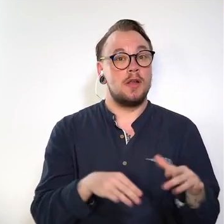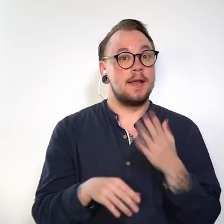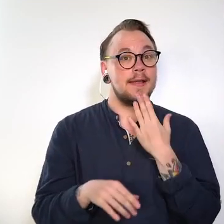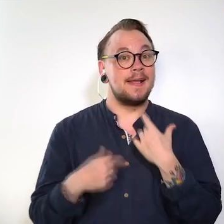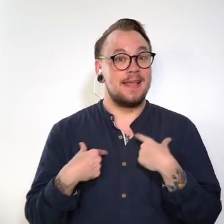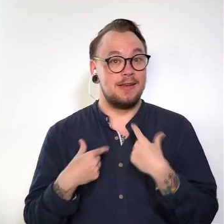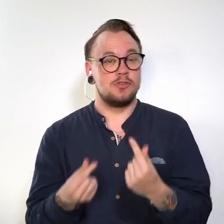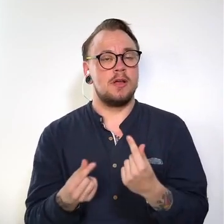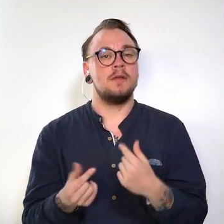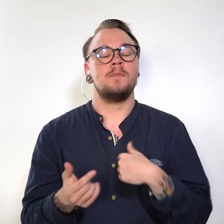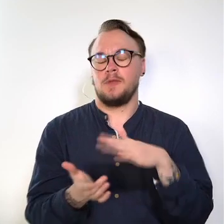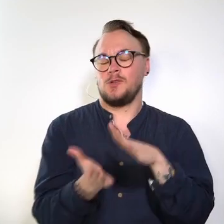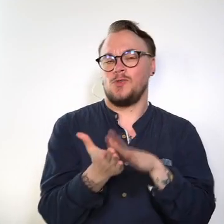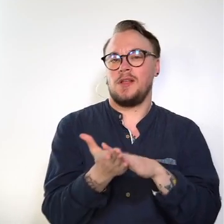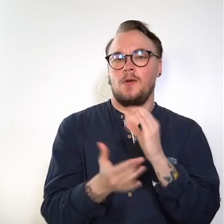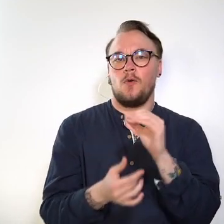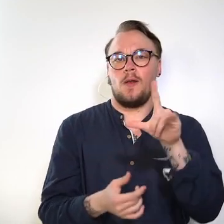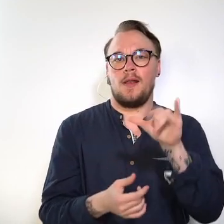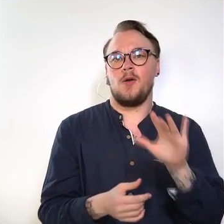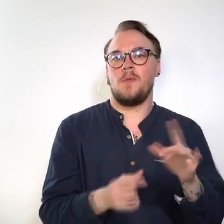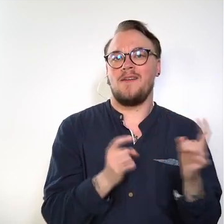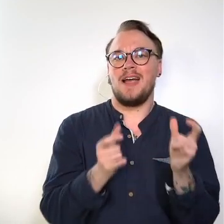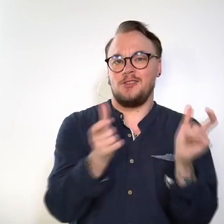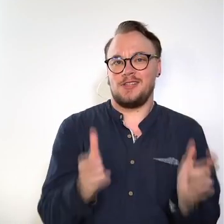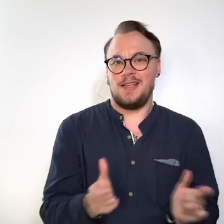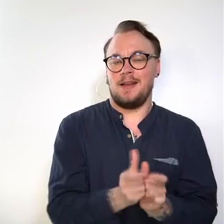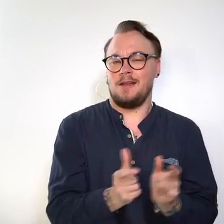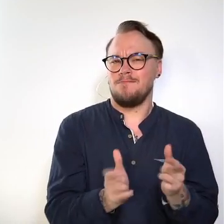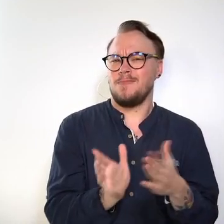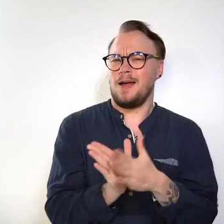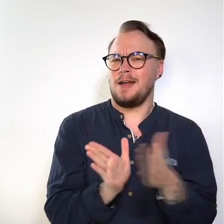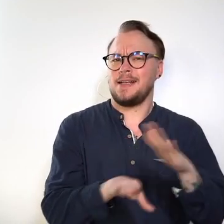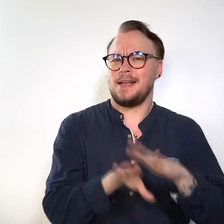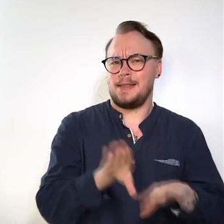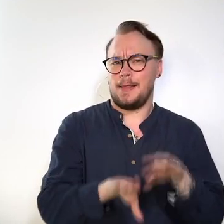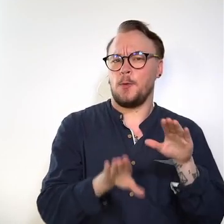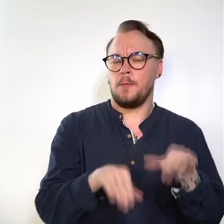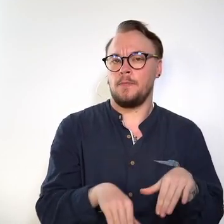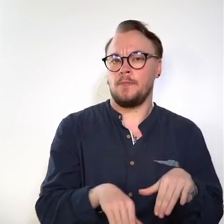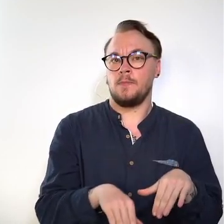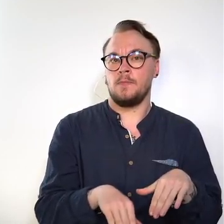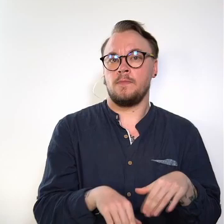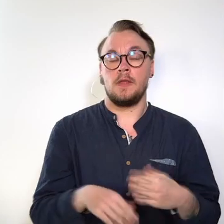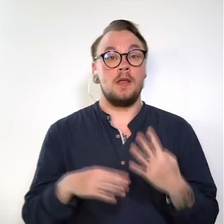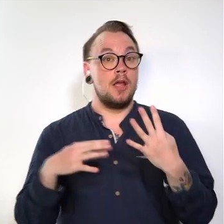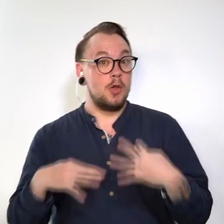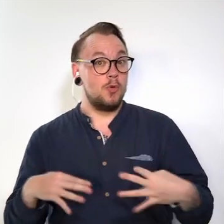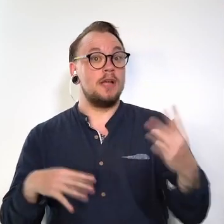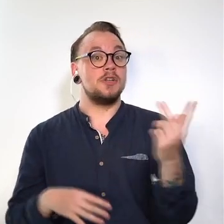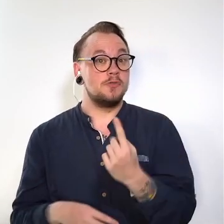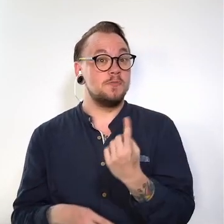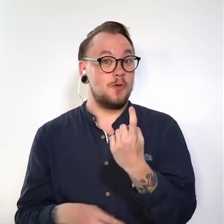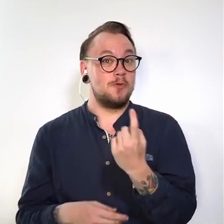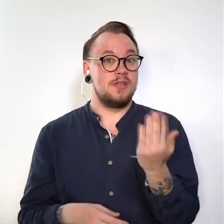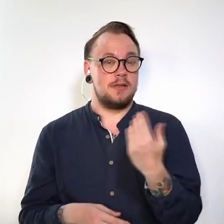Ollin väitöskirjaa, jossa tätä asiaa käsitellään laajemmin. Nyt meillä on tosiaan yksi yleisökysymyskin tullut, ja mä muistutan, että niitä voi